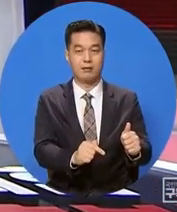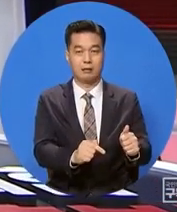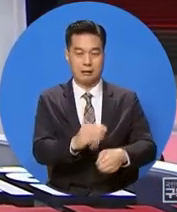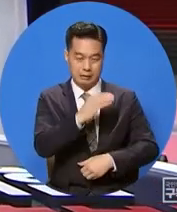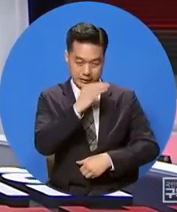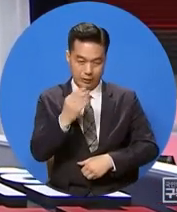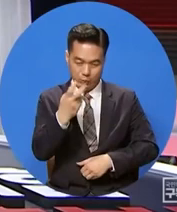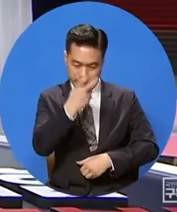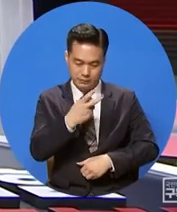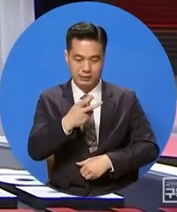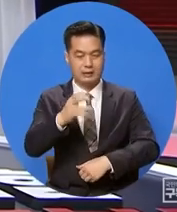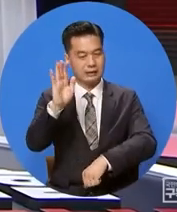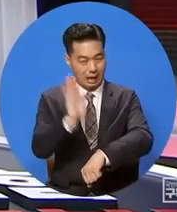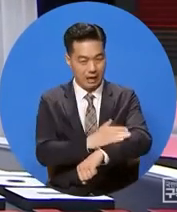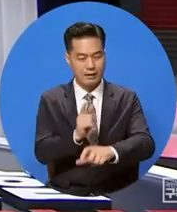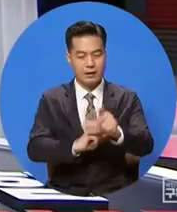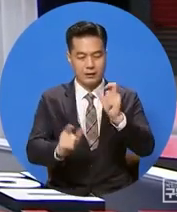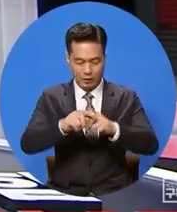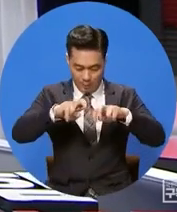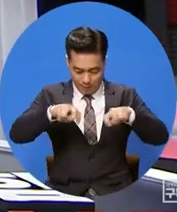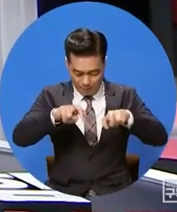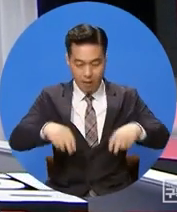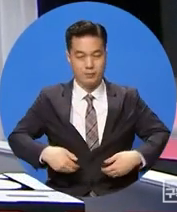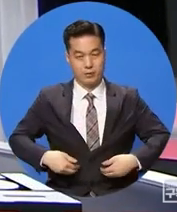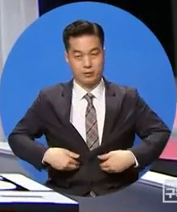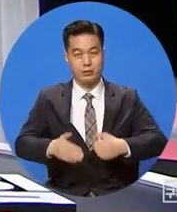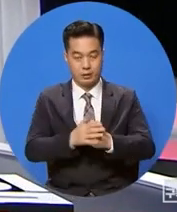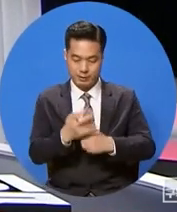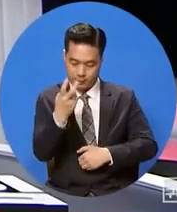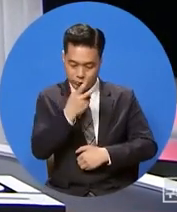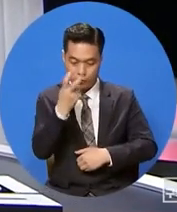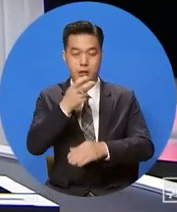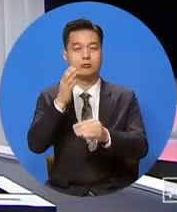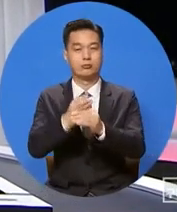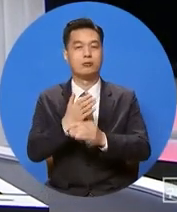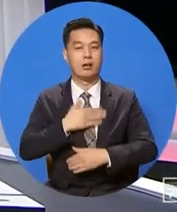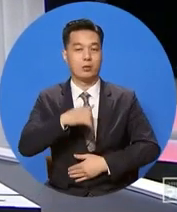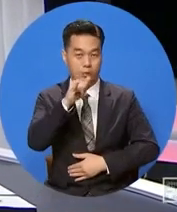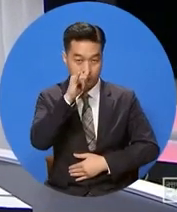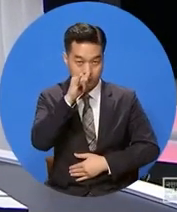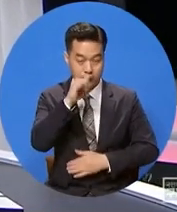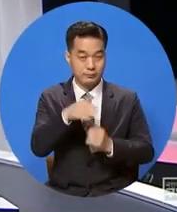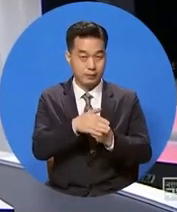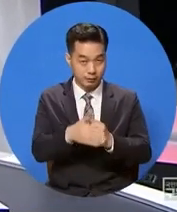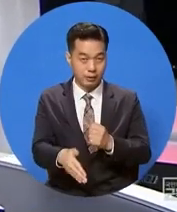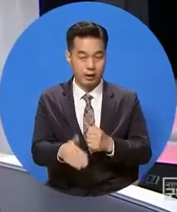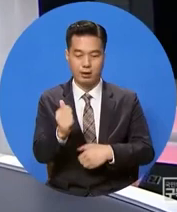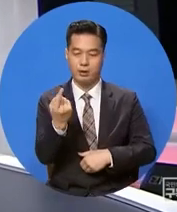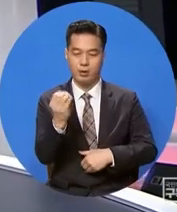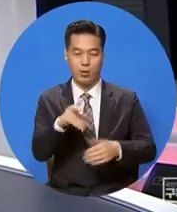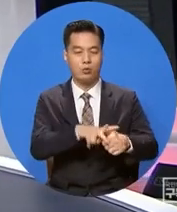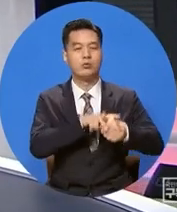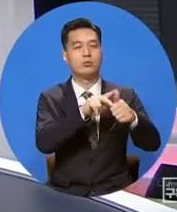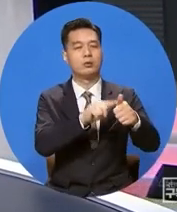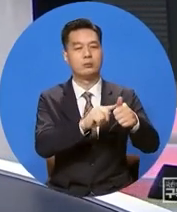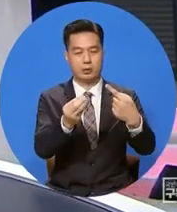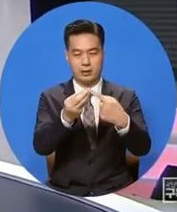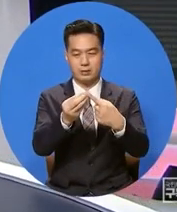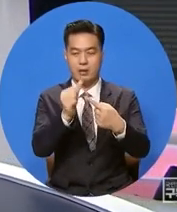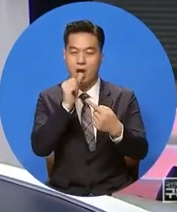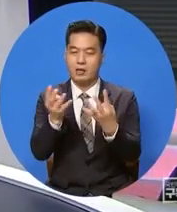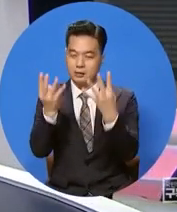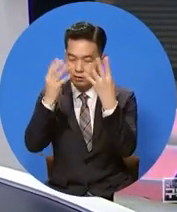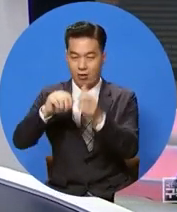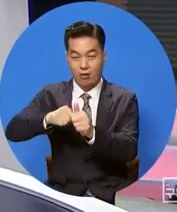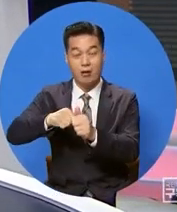제대로 심리를 안 했다. 더 심리를 해야 된다. 그래서 지금 심리 중으로 알고 있으니까 우리 저 홍 후보님도 1심에서 실형